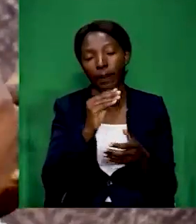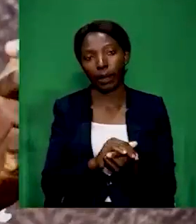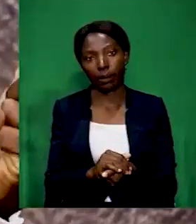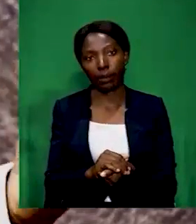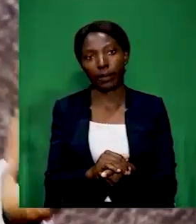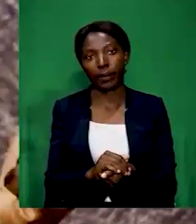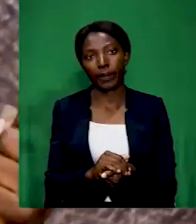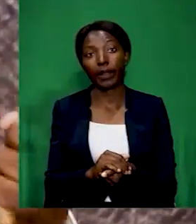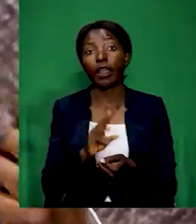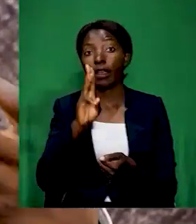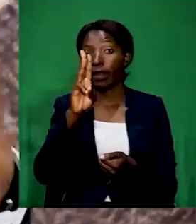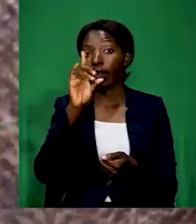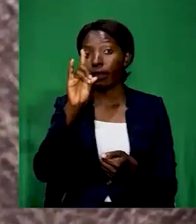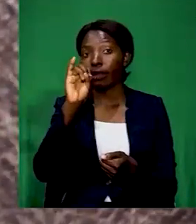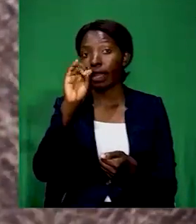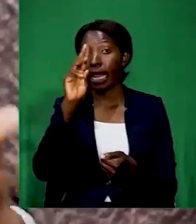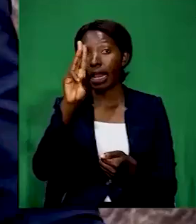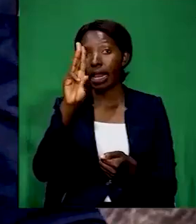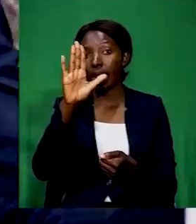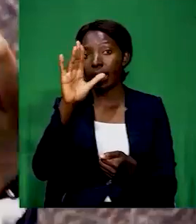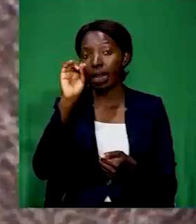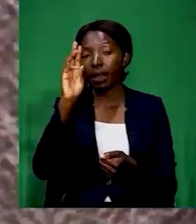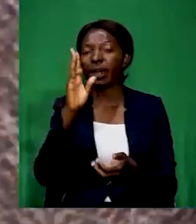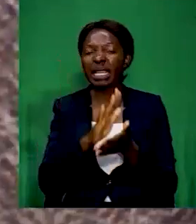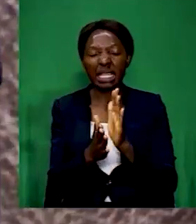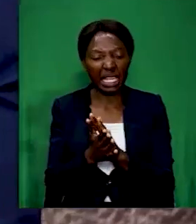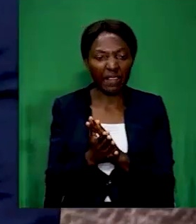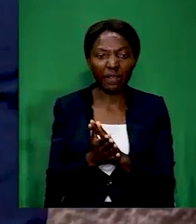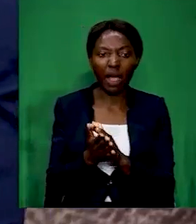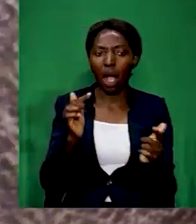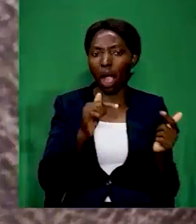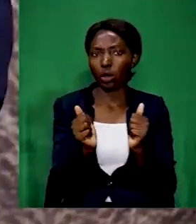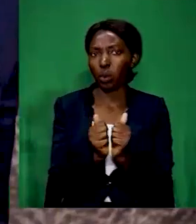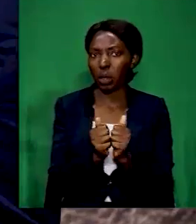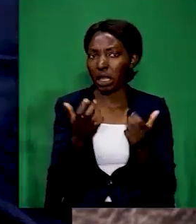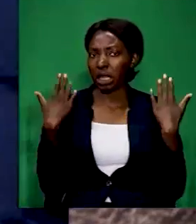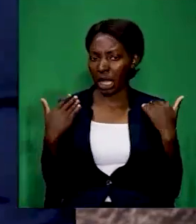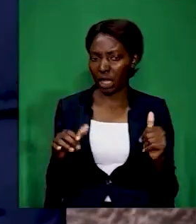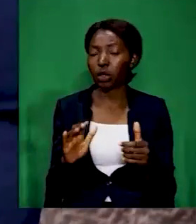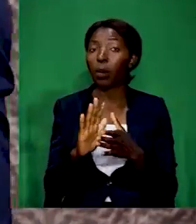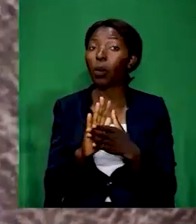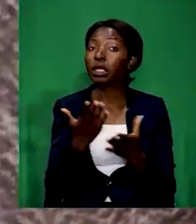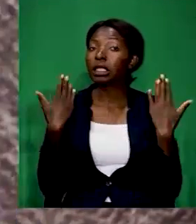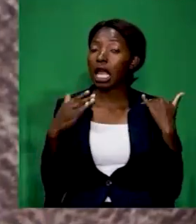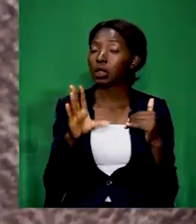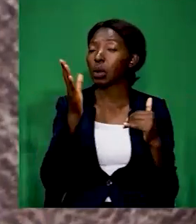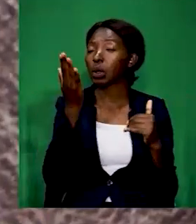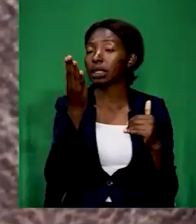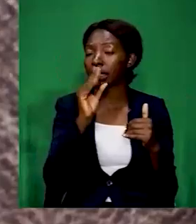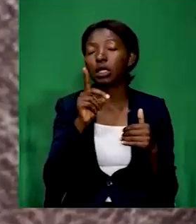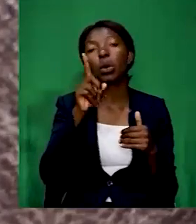mutsvene. Philip haana kuda kudibeta nengirosi yauya. Because apa ingirosi yakauya. Shikanzi